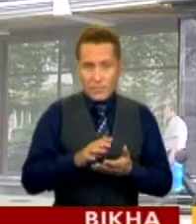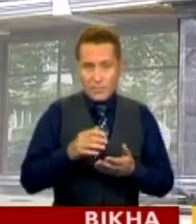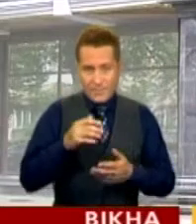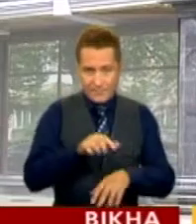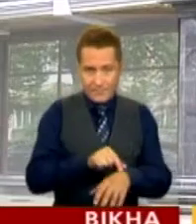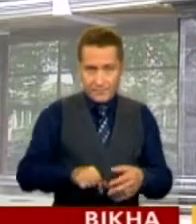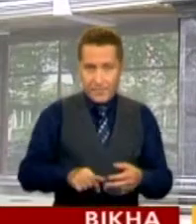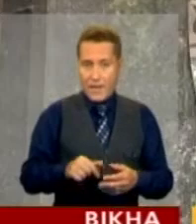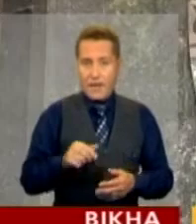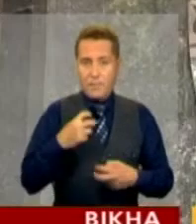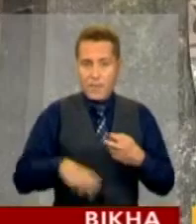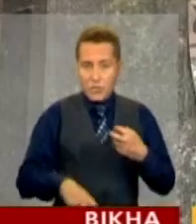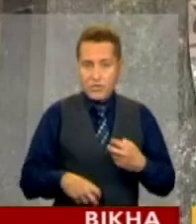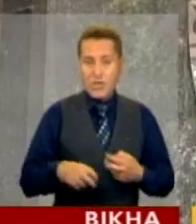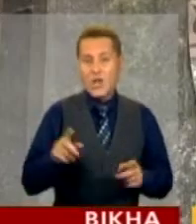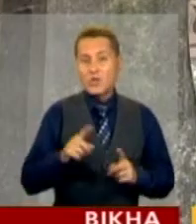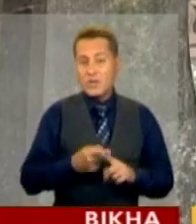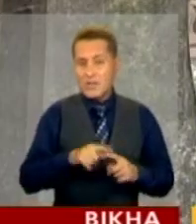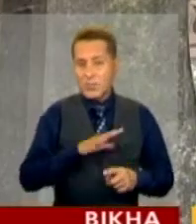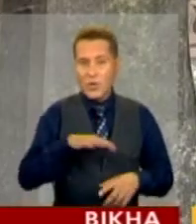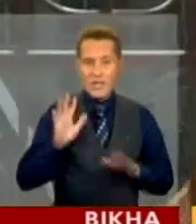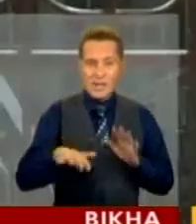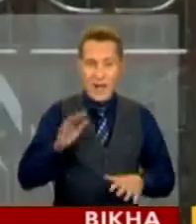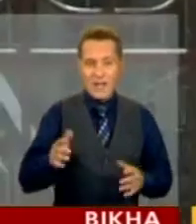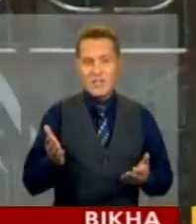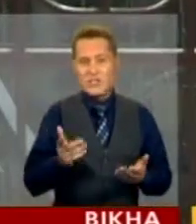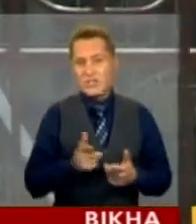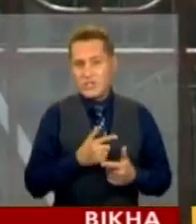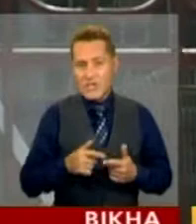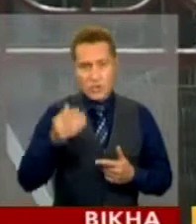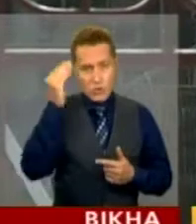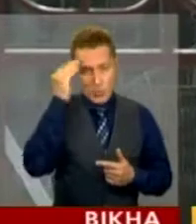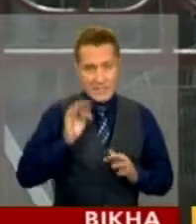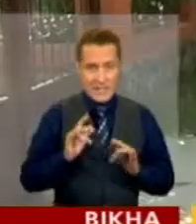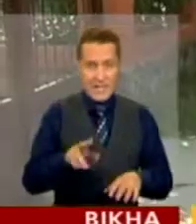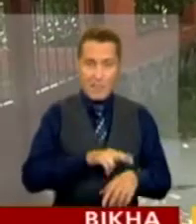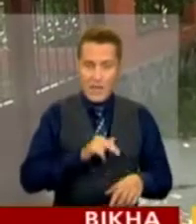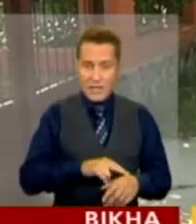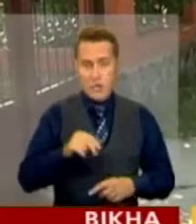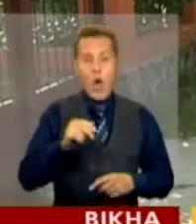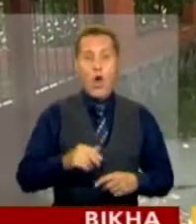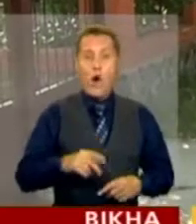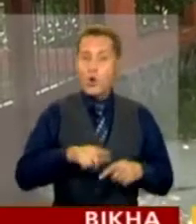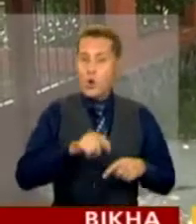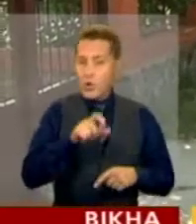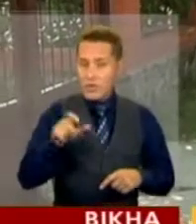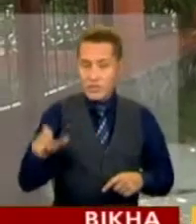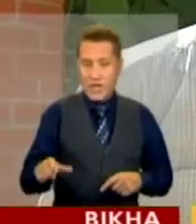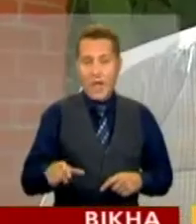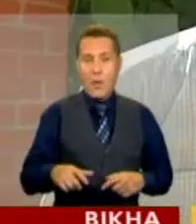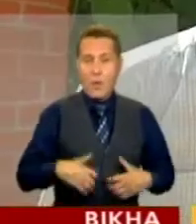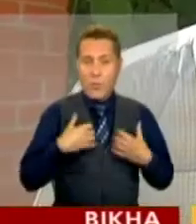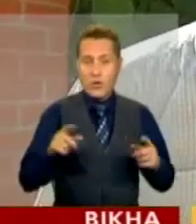загалом, що це було, службова недбалість чи зумисні дії міліції. А тим часом родичі Мельника побоюються, аби з втікачем не трапилося